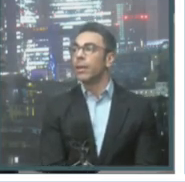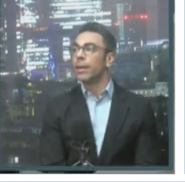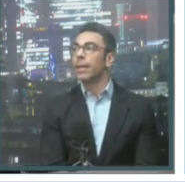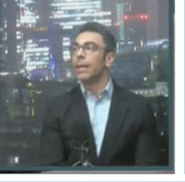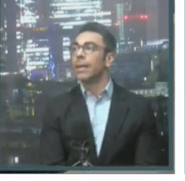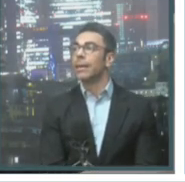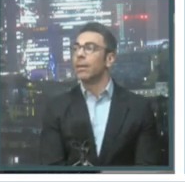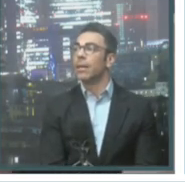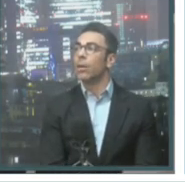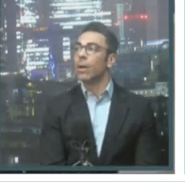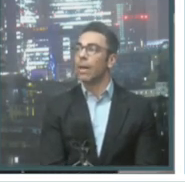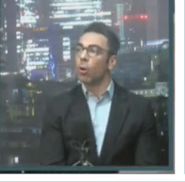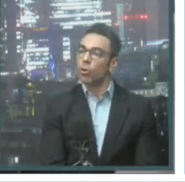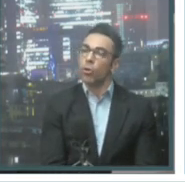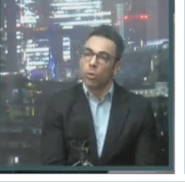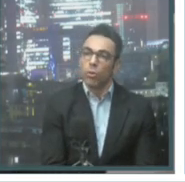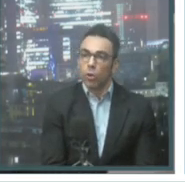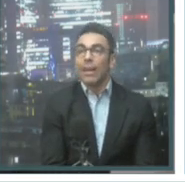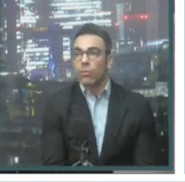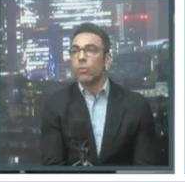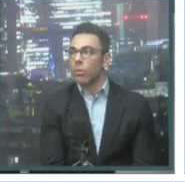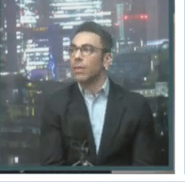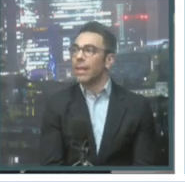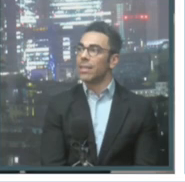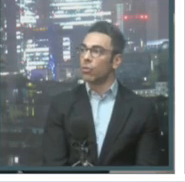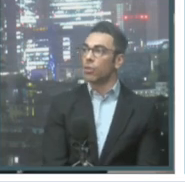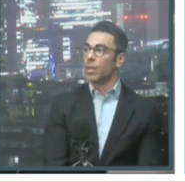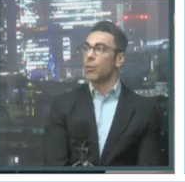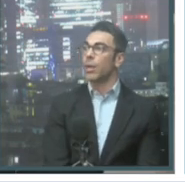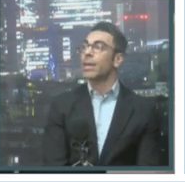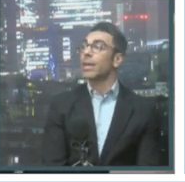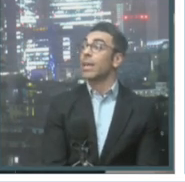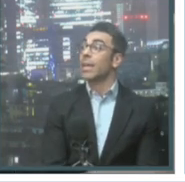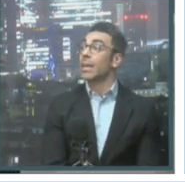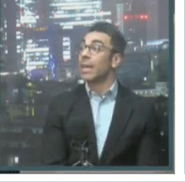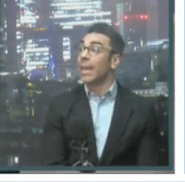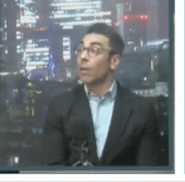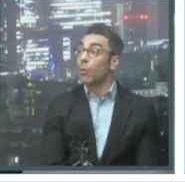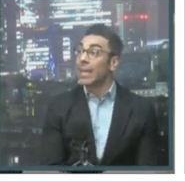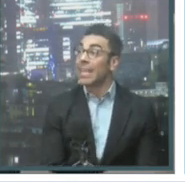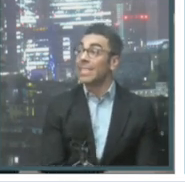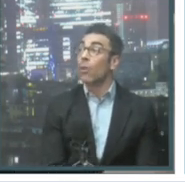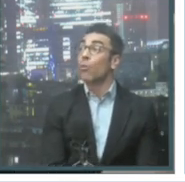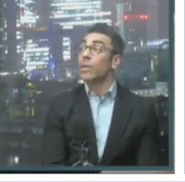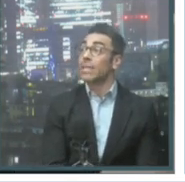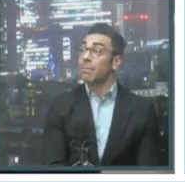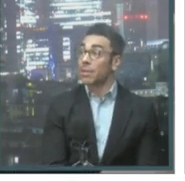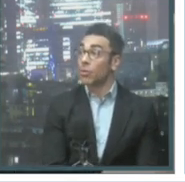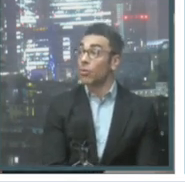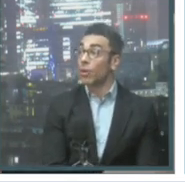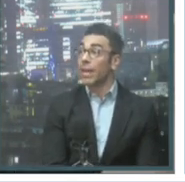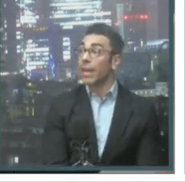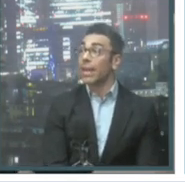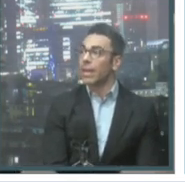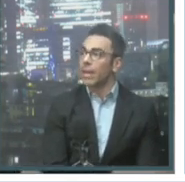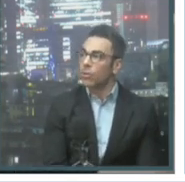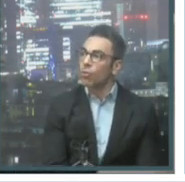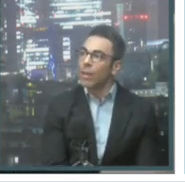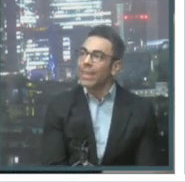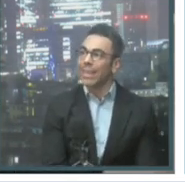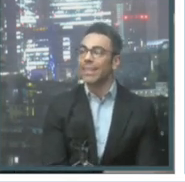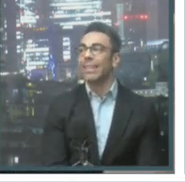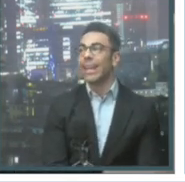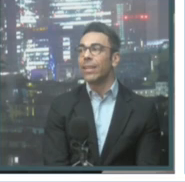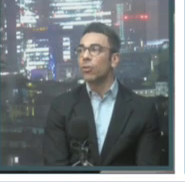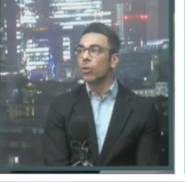quindi in qualche modo trovato delle risorse qui quindi grazie a queste persone che sono